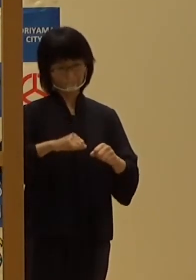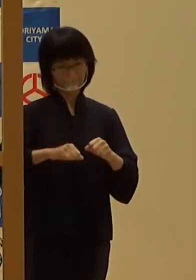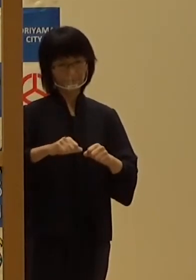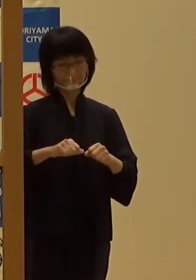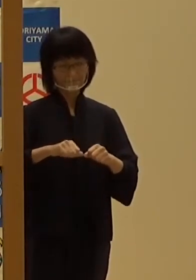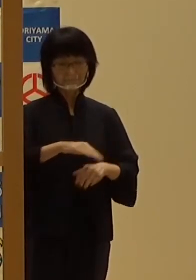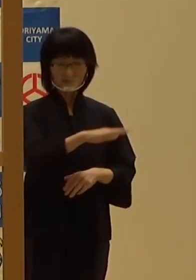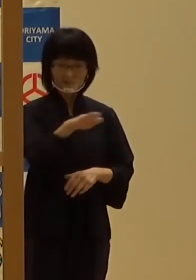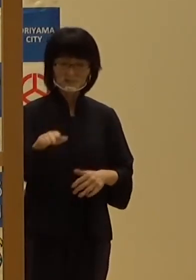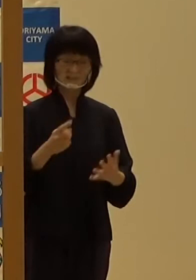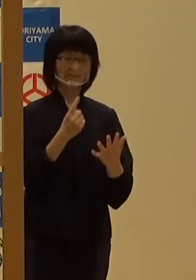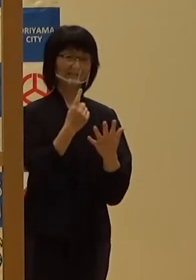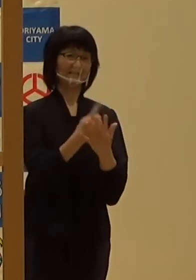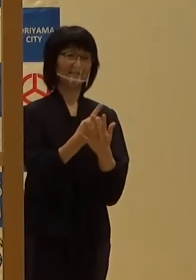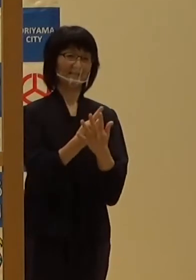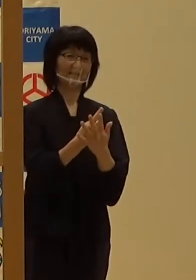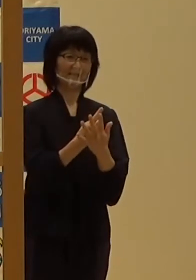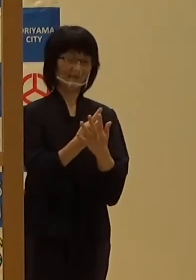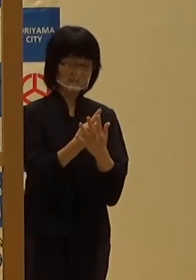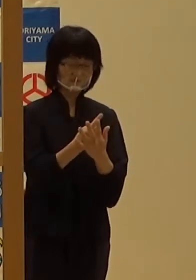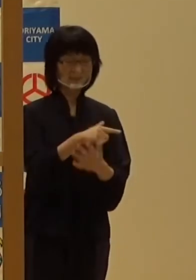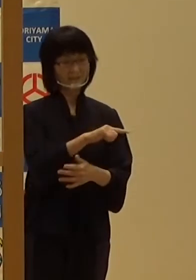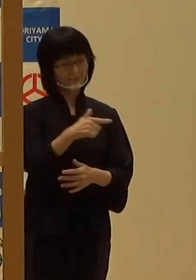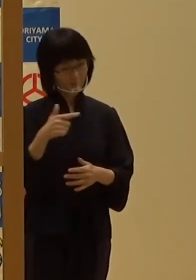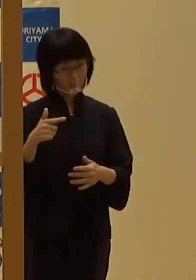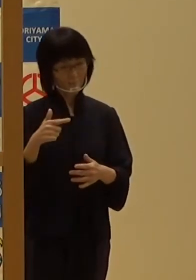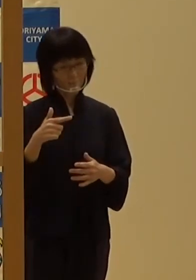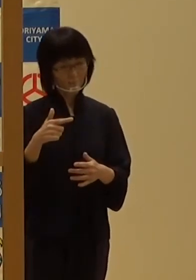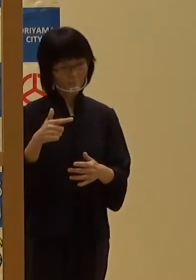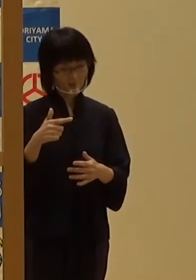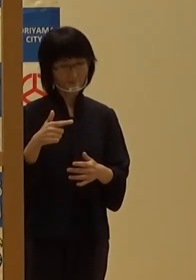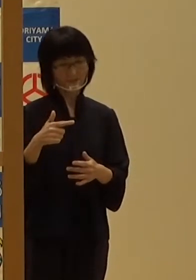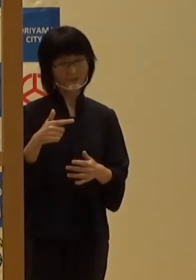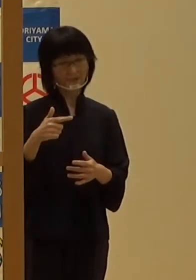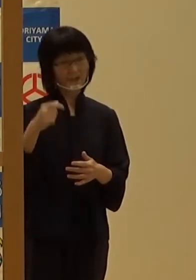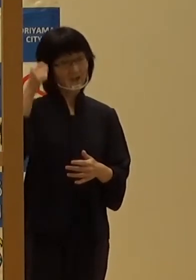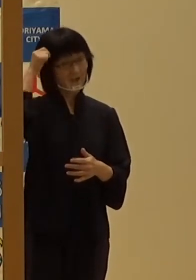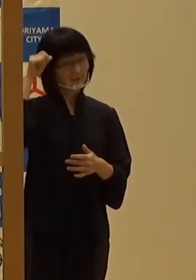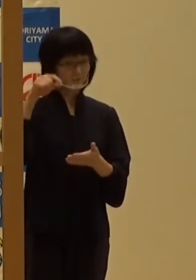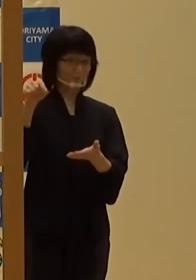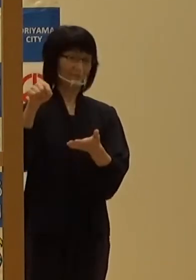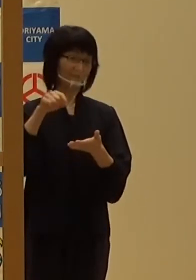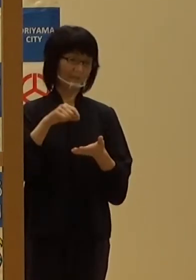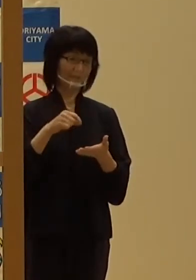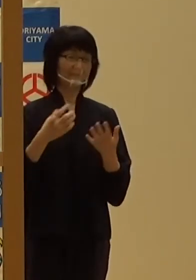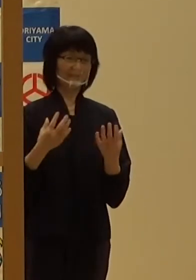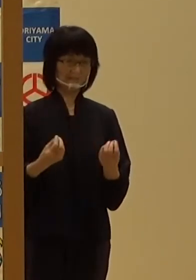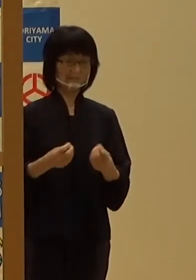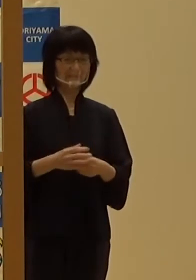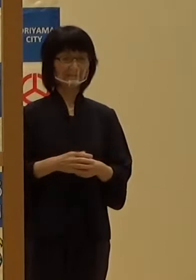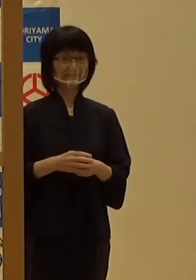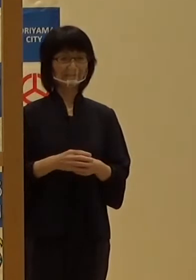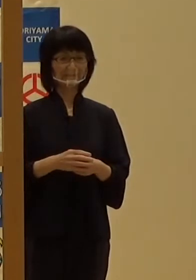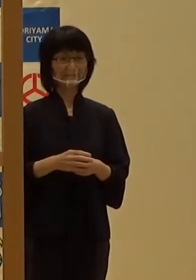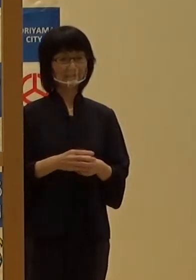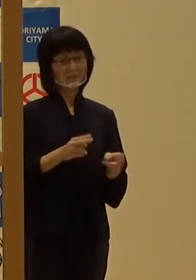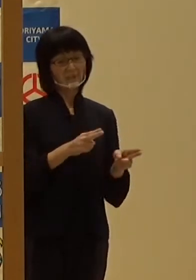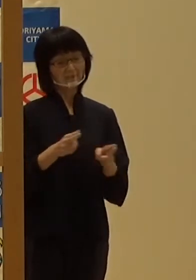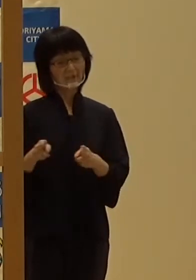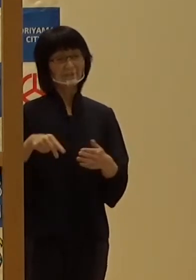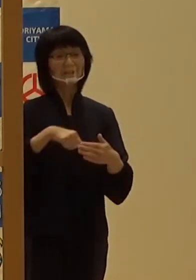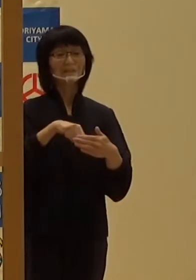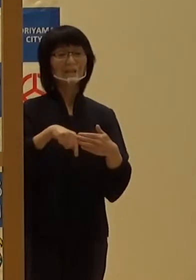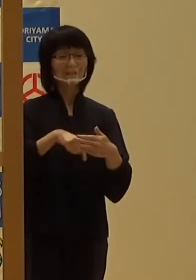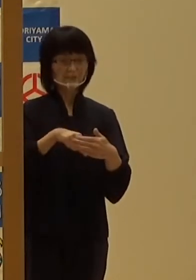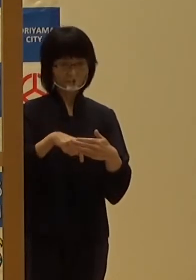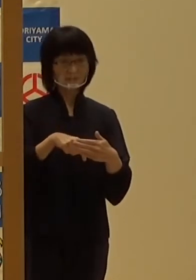型のパーク創出に向けた、さまざまなご提案をいただいているところで、ございます。整備内容といたし